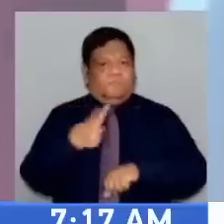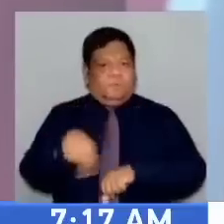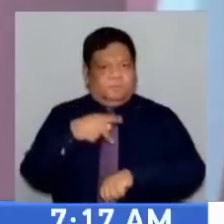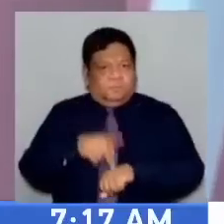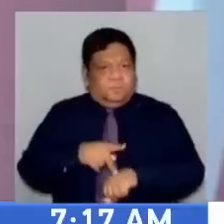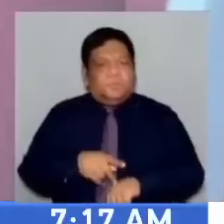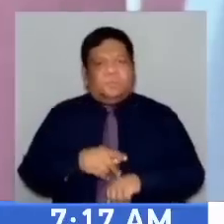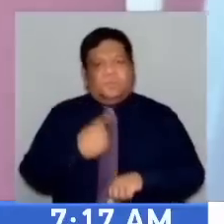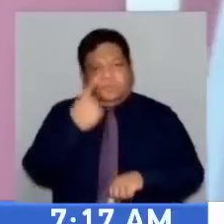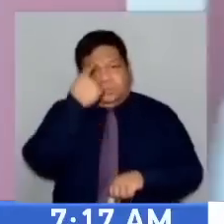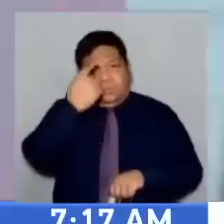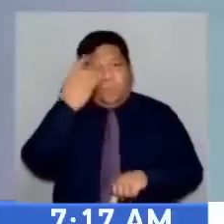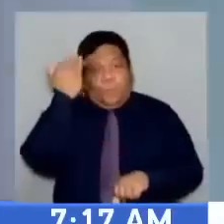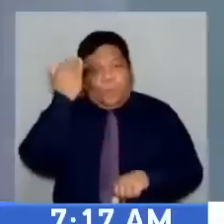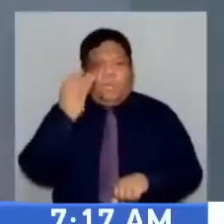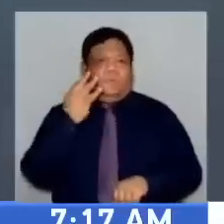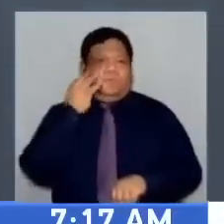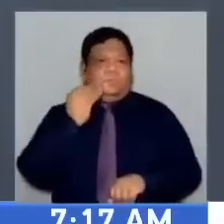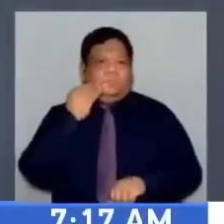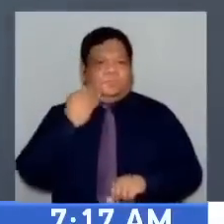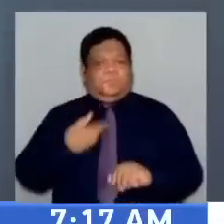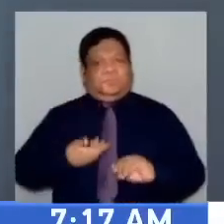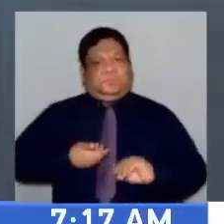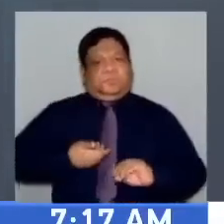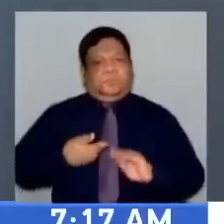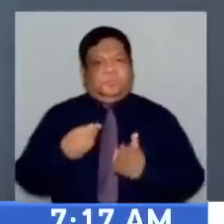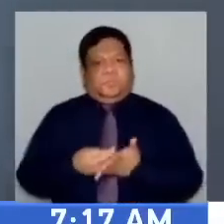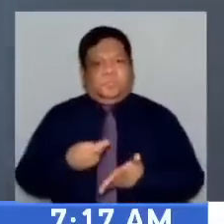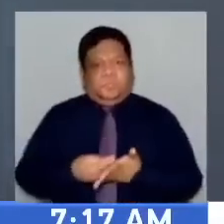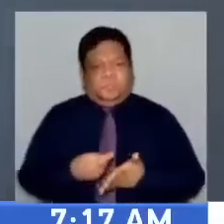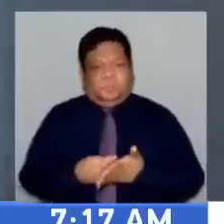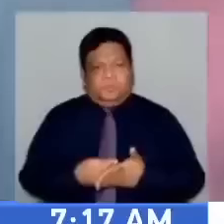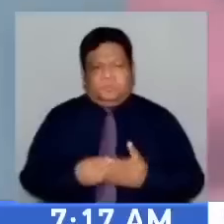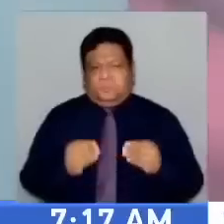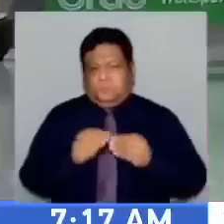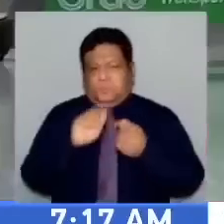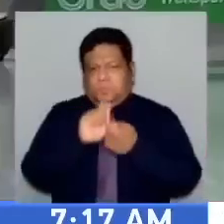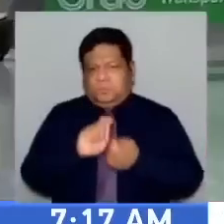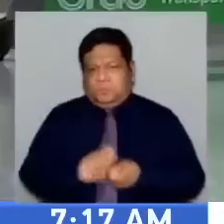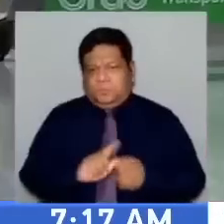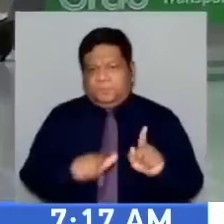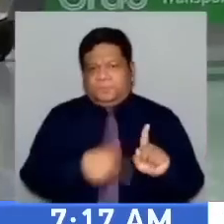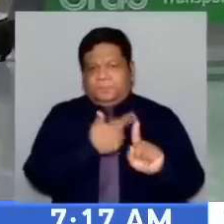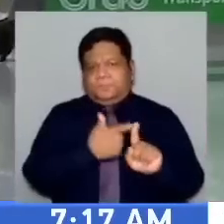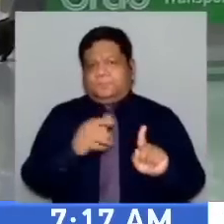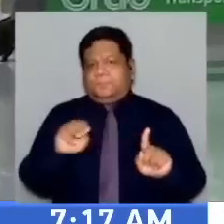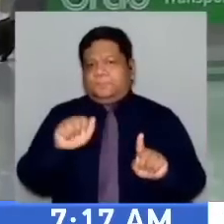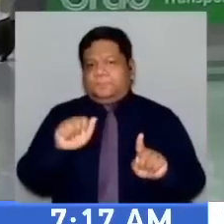kanyang naranasan. May unang balita si Mav Gonzalez.